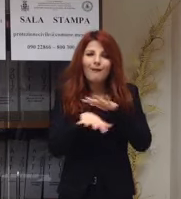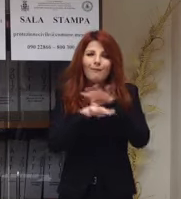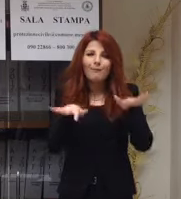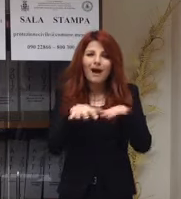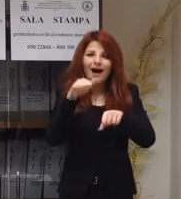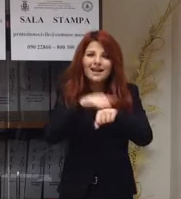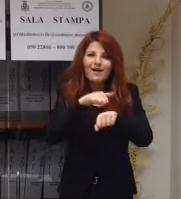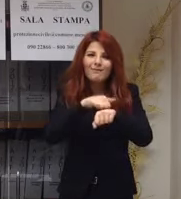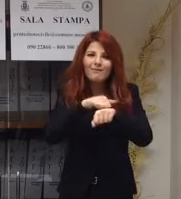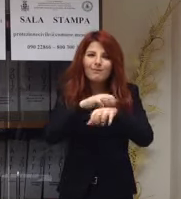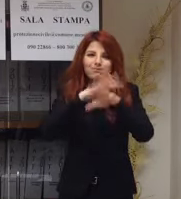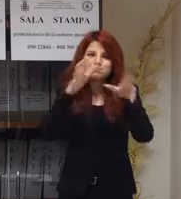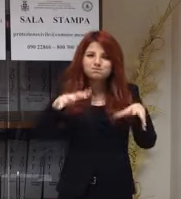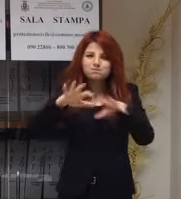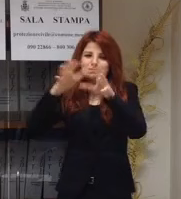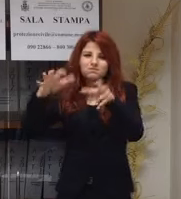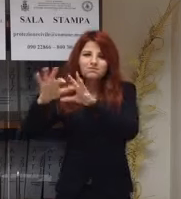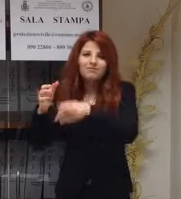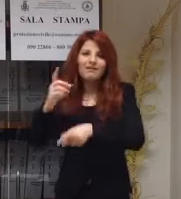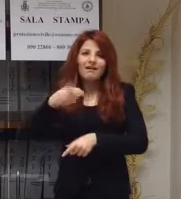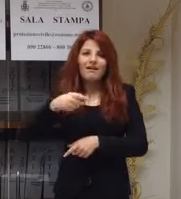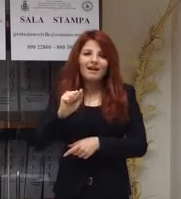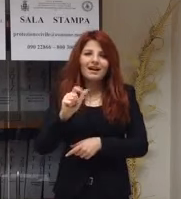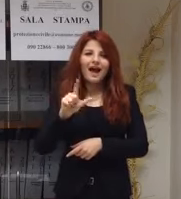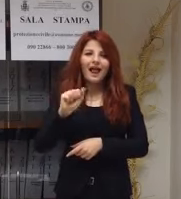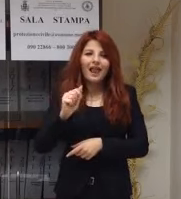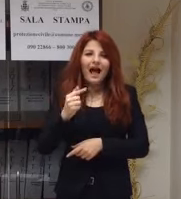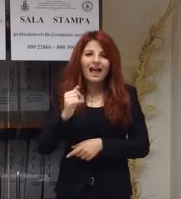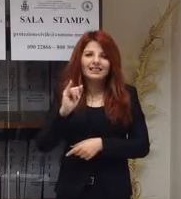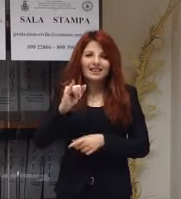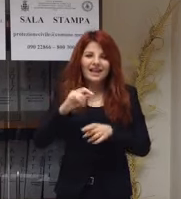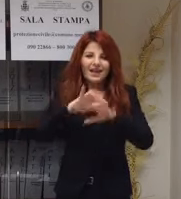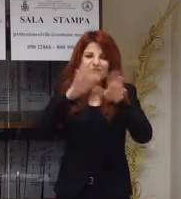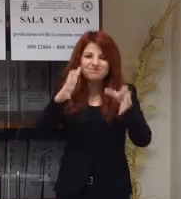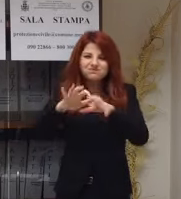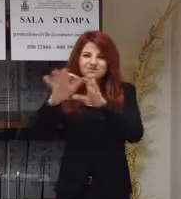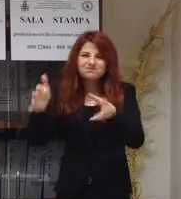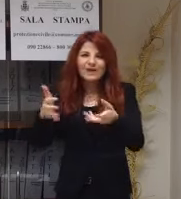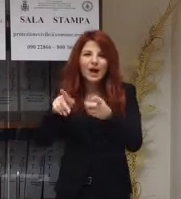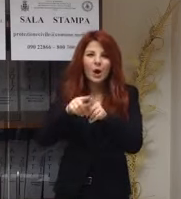c'è a Galati, che era stata danneggiata, e in più è stata già